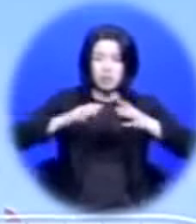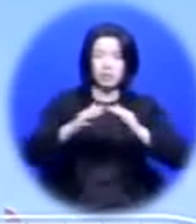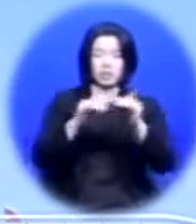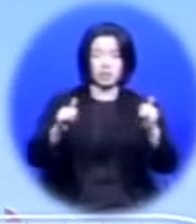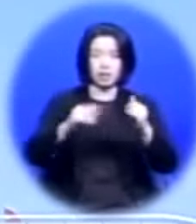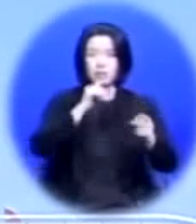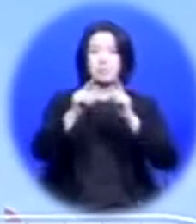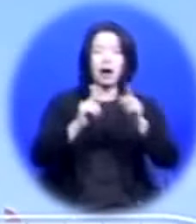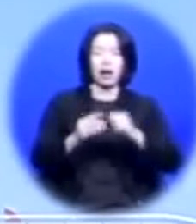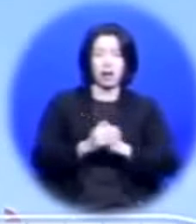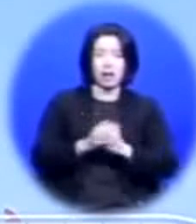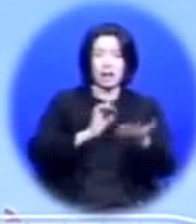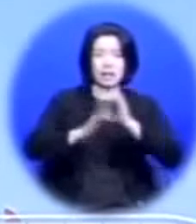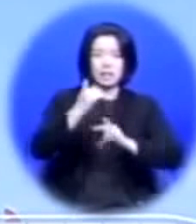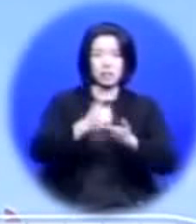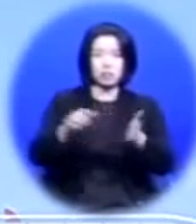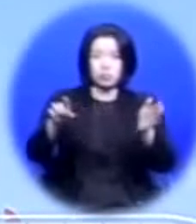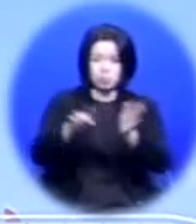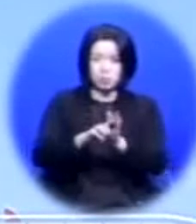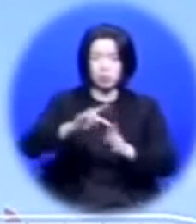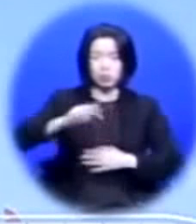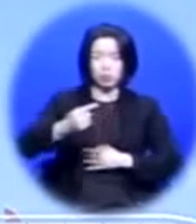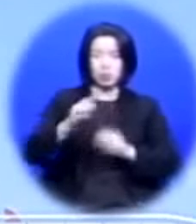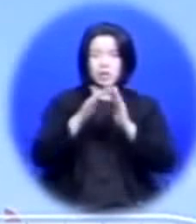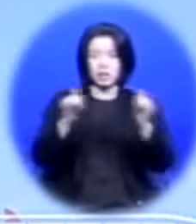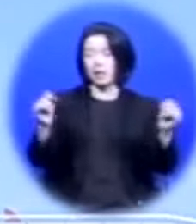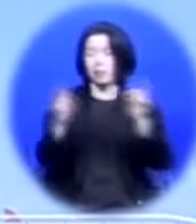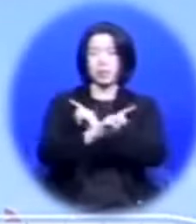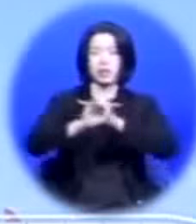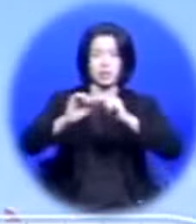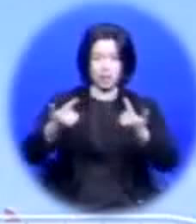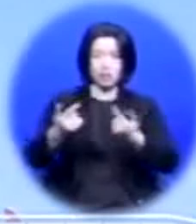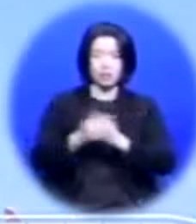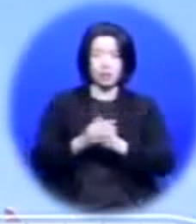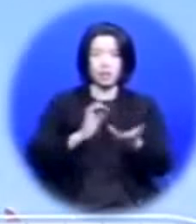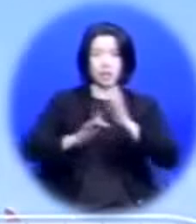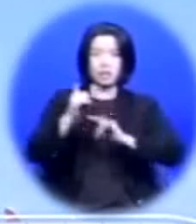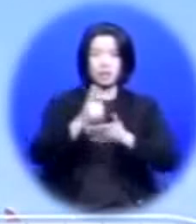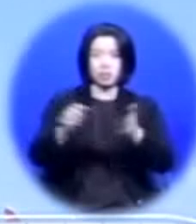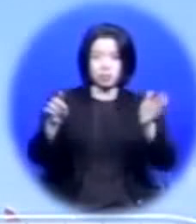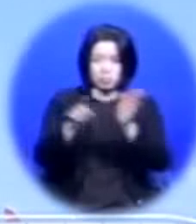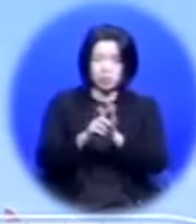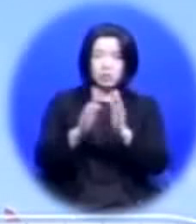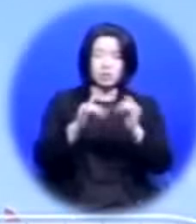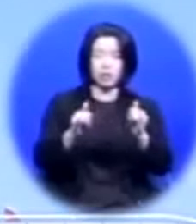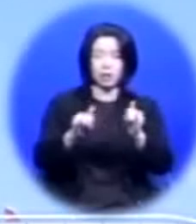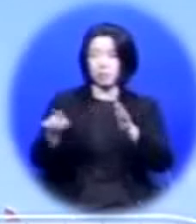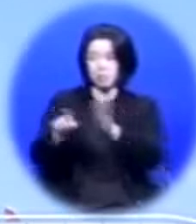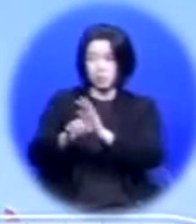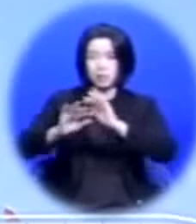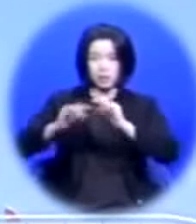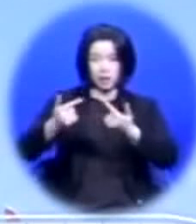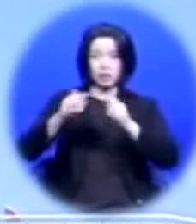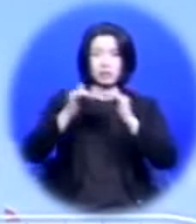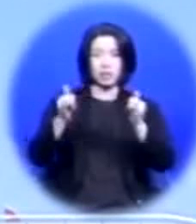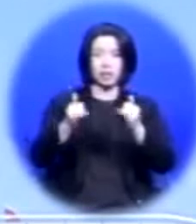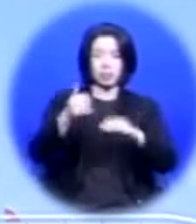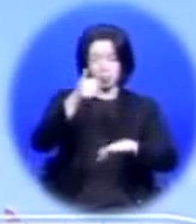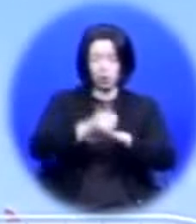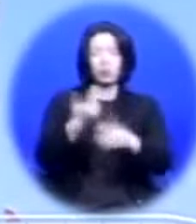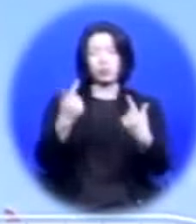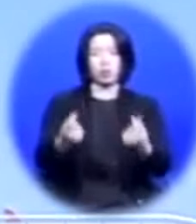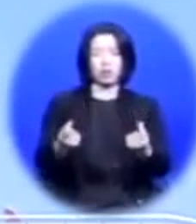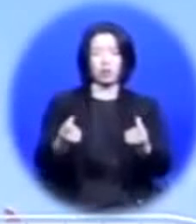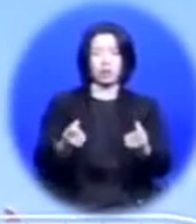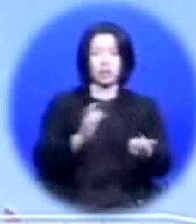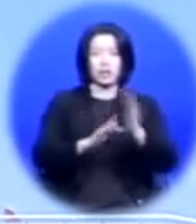말합니다 예수 믿어도 사람은 안 바뀐다 예수 믿은 사람 예수 안 믿은 사람 결국 똑같아 예수